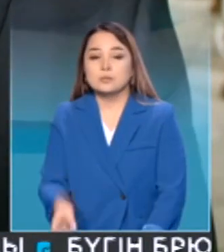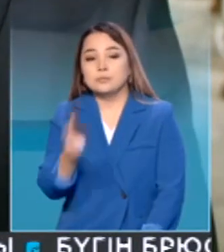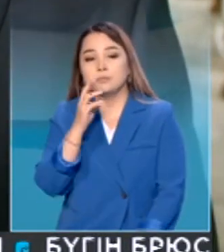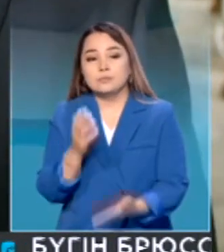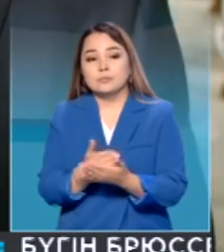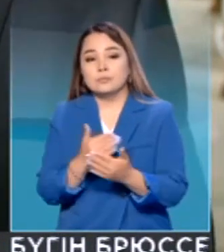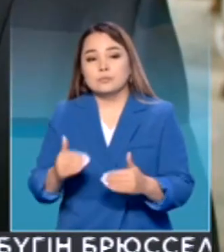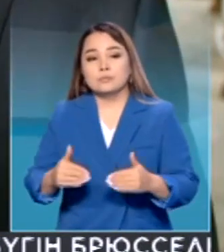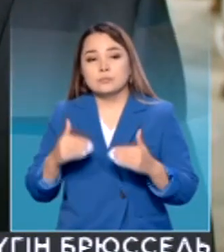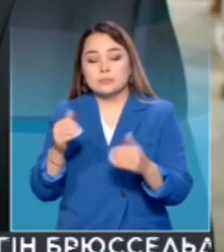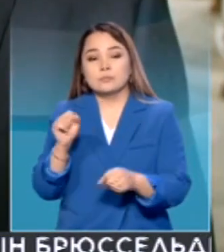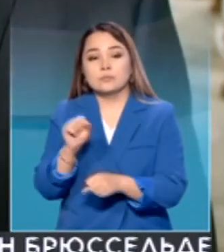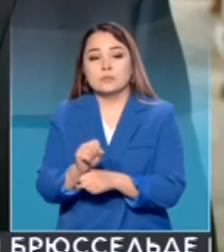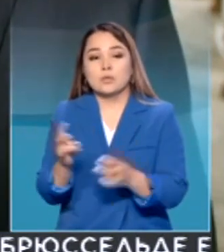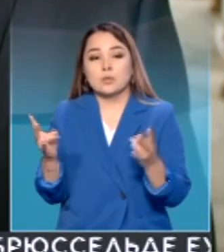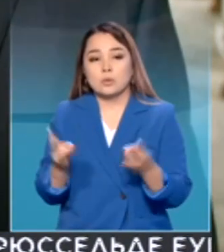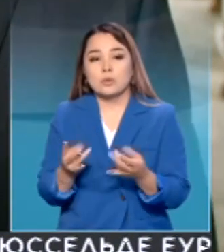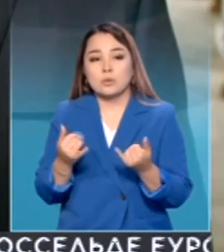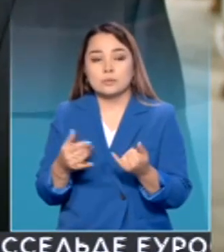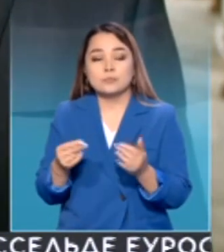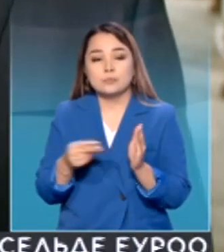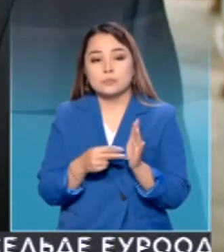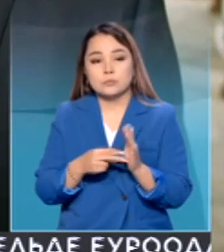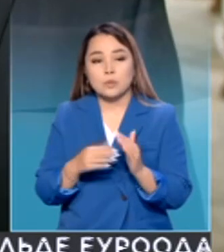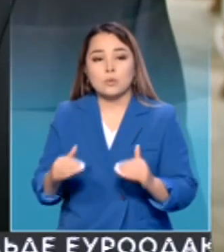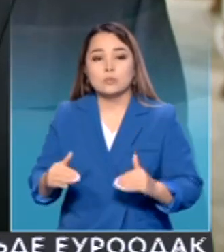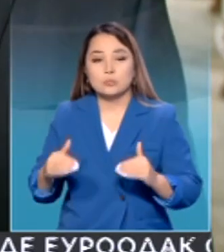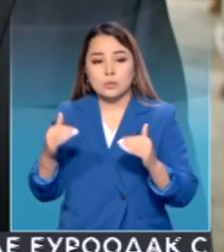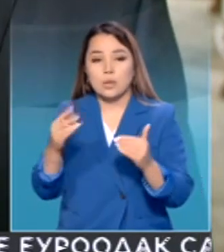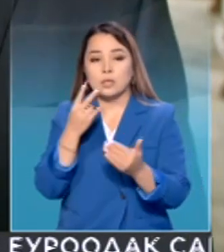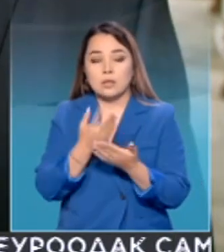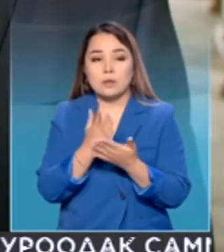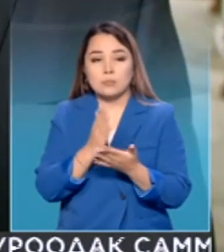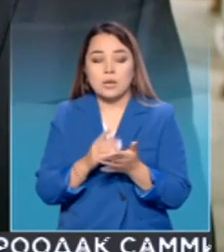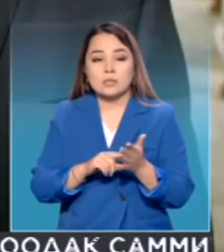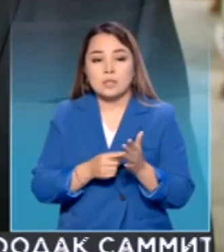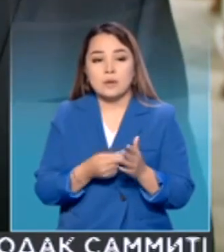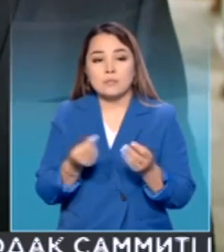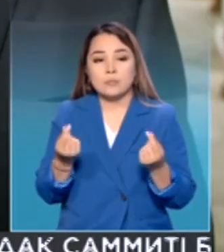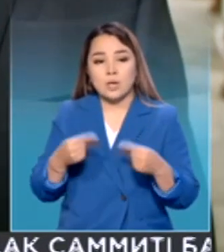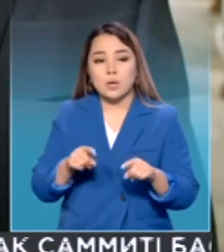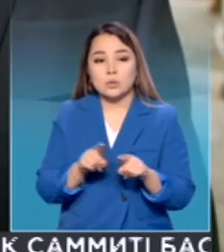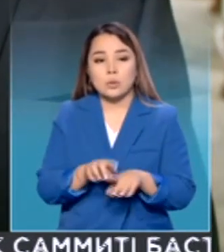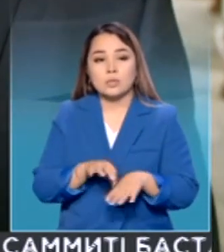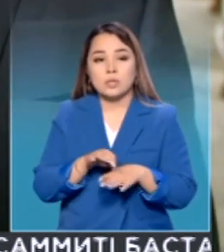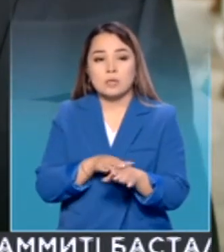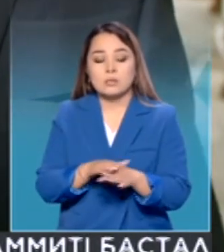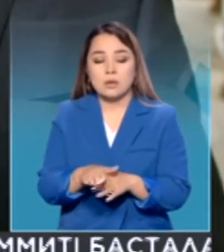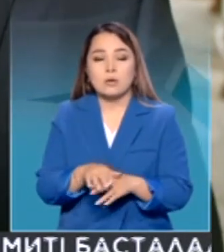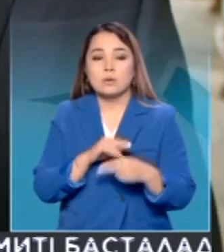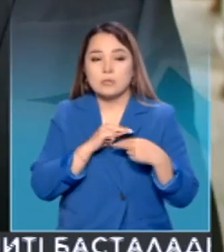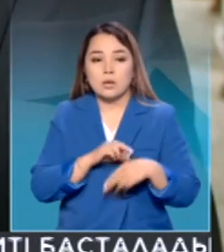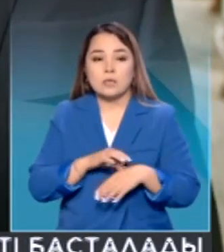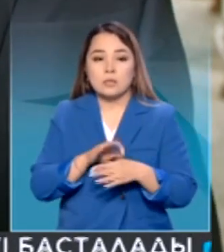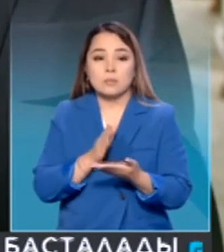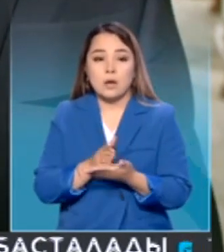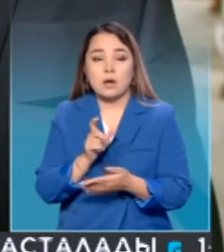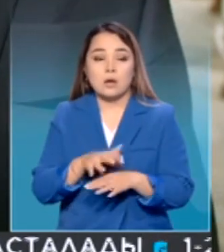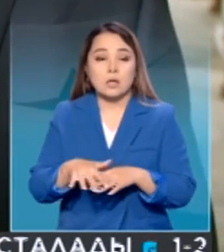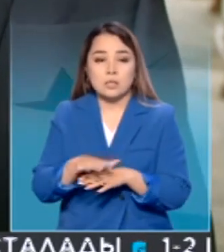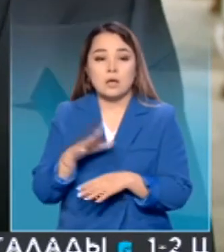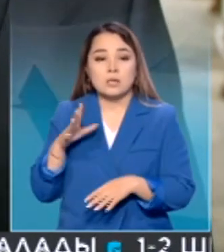Жалақының көтерілуіне жол бермеуіміз керек. Өйткені баға өсуін тоқтатпайды. Инфляцияны мақсатты деңгейге түсіру үшін қолдан келгеннің бәрін жасаймыз.